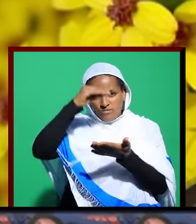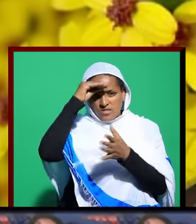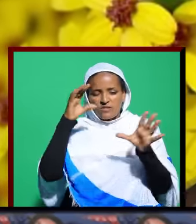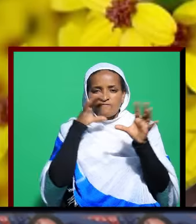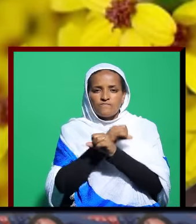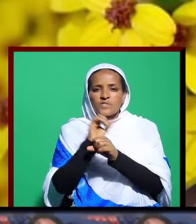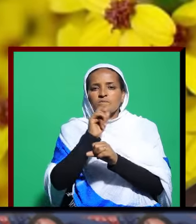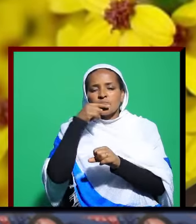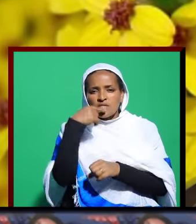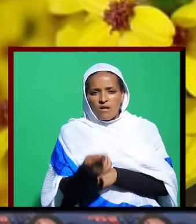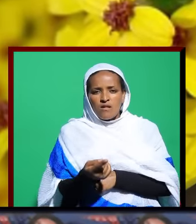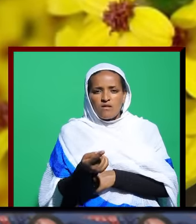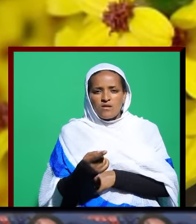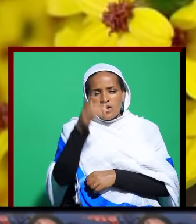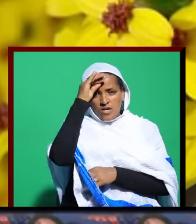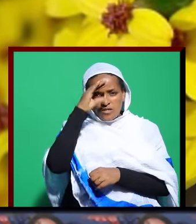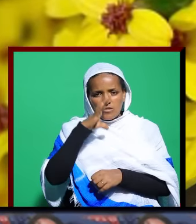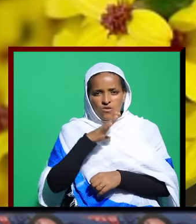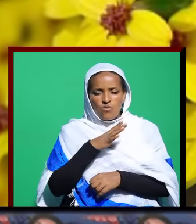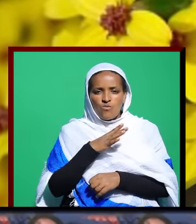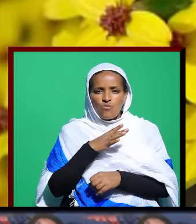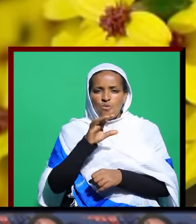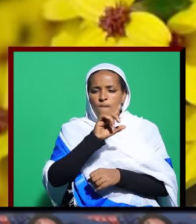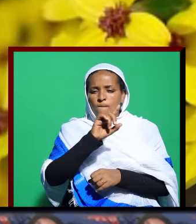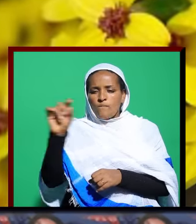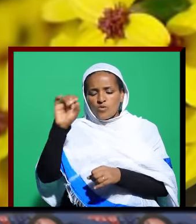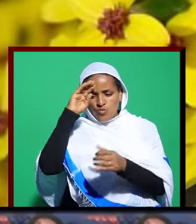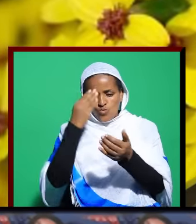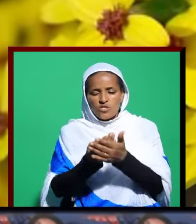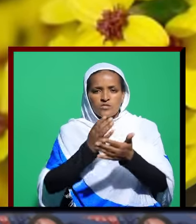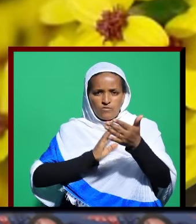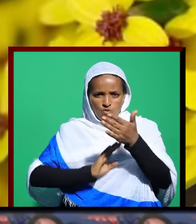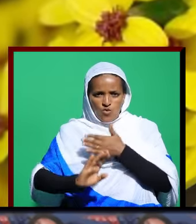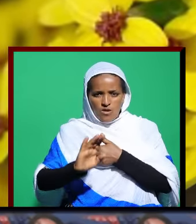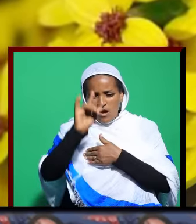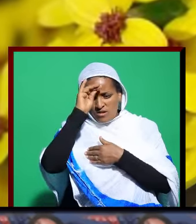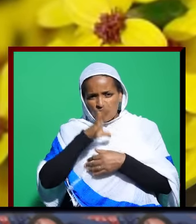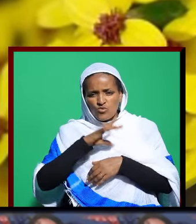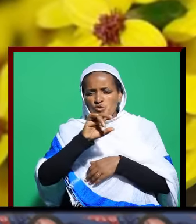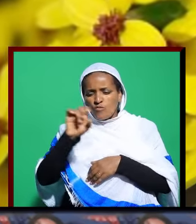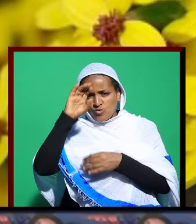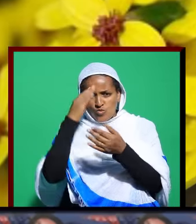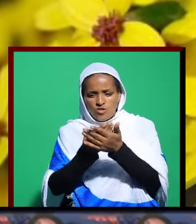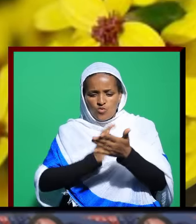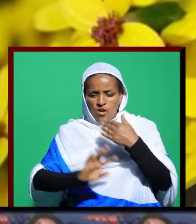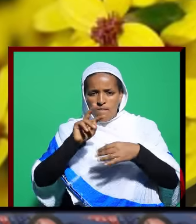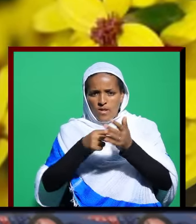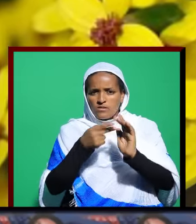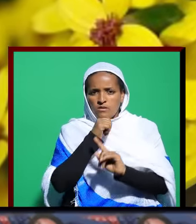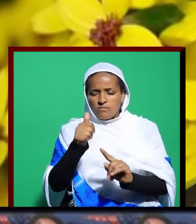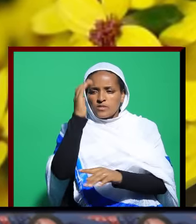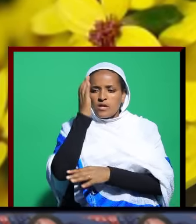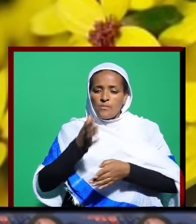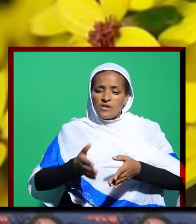በዚህ ትምህርቴን አጠቃልላለሁ። ምንድን ነው የሚለው? ሰው መቶ ልጆች ቢወልዳል። አንድ ሰው መቶ ልጅ ይወልዳል